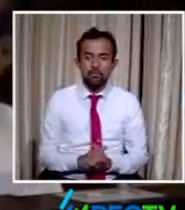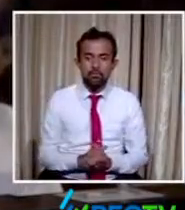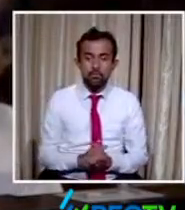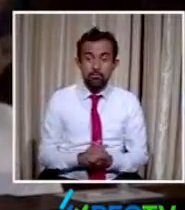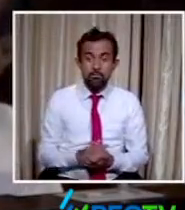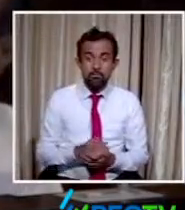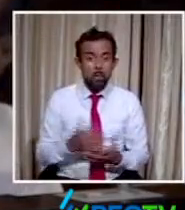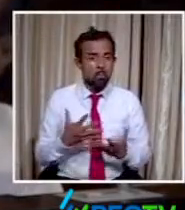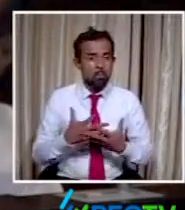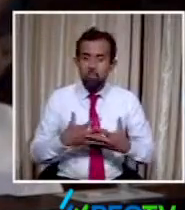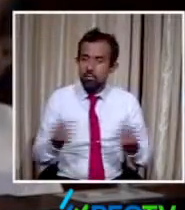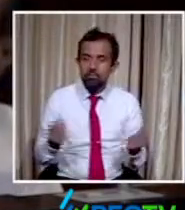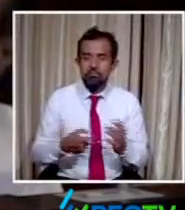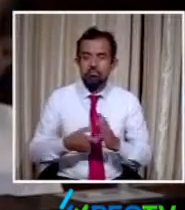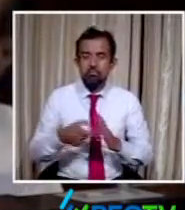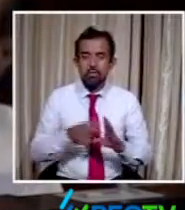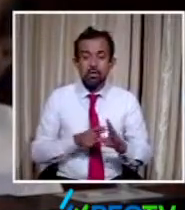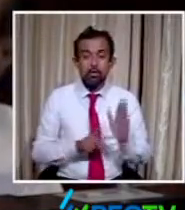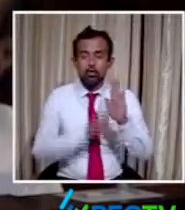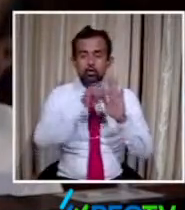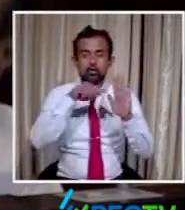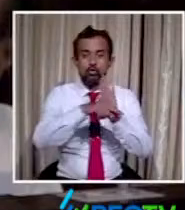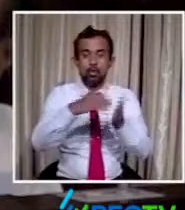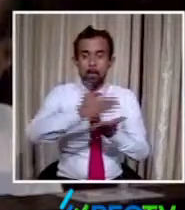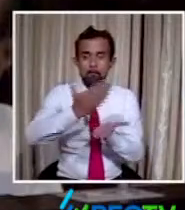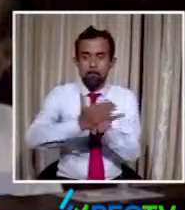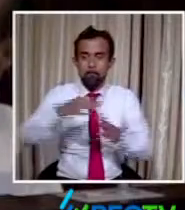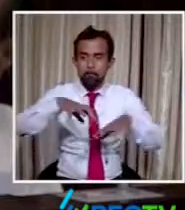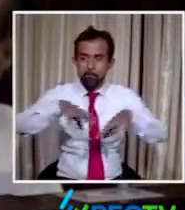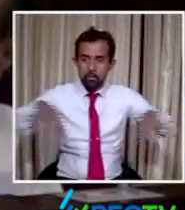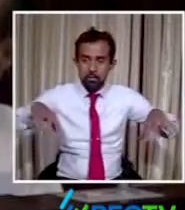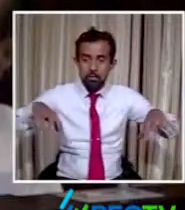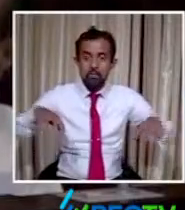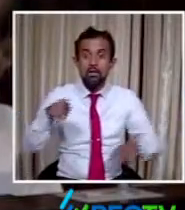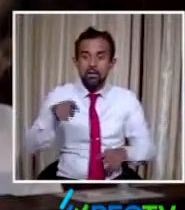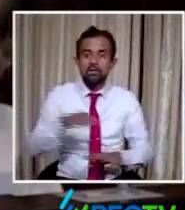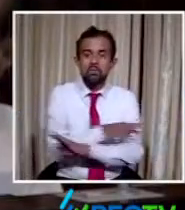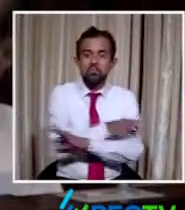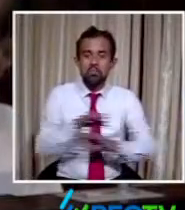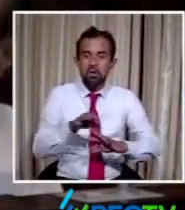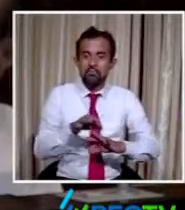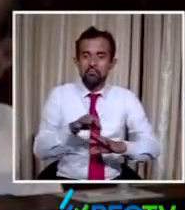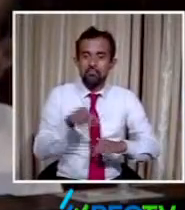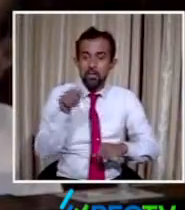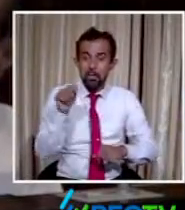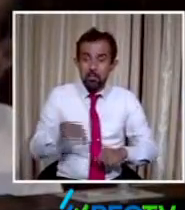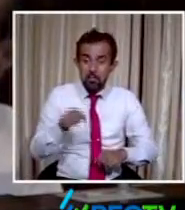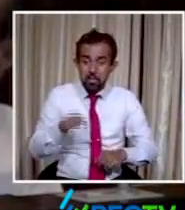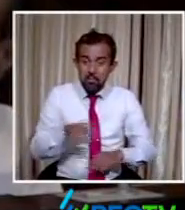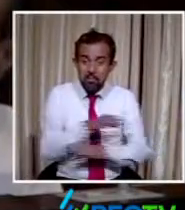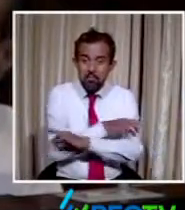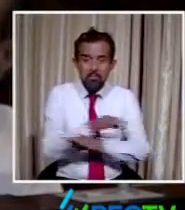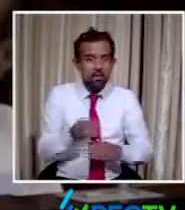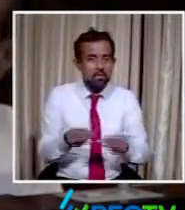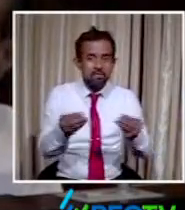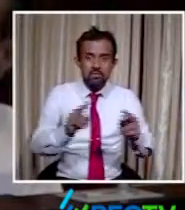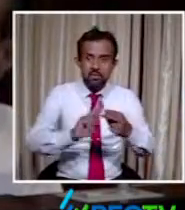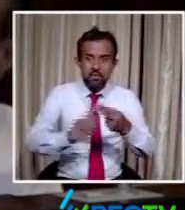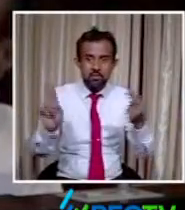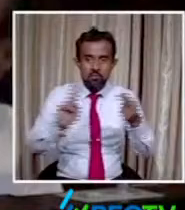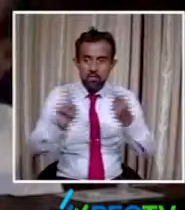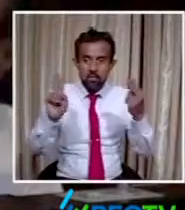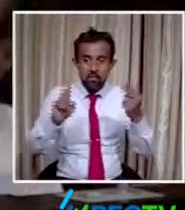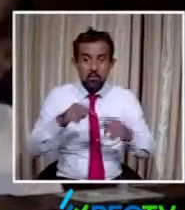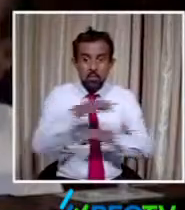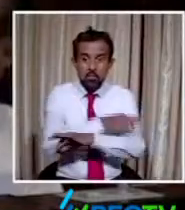සීසී කඩ අරාජික වෙනවා ඊට පස්සේ උතුරු නැගෙනහිර වෙන් කරනවා මේක තමයි සලස්ම මේක තමයි ප්ලෑන් එක මේ ප්ලෑන් එකට නම් ඉඩ දෙන්න එපා මේ